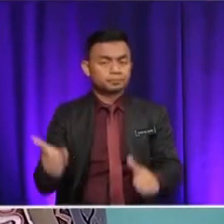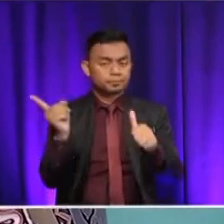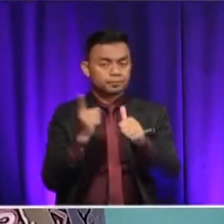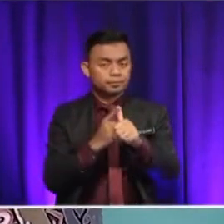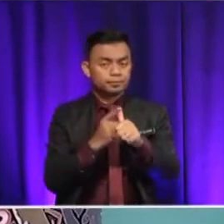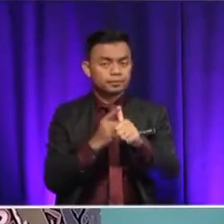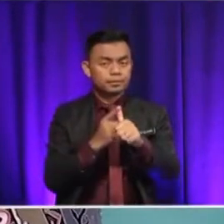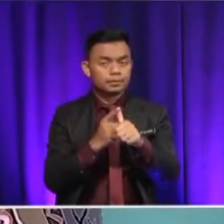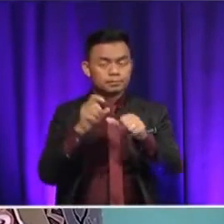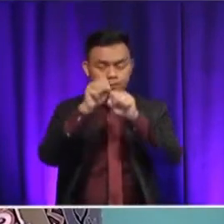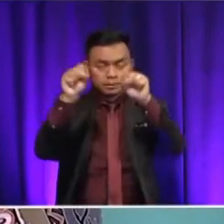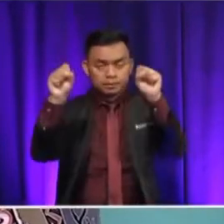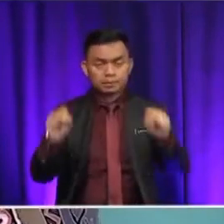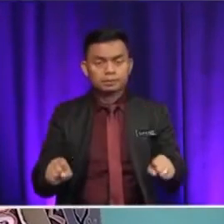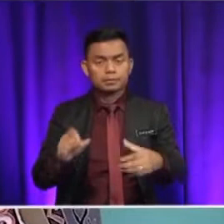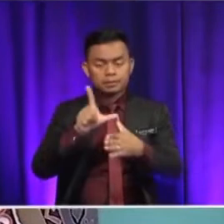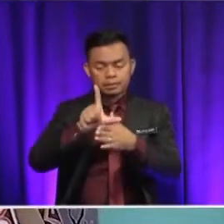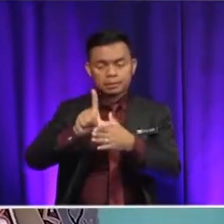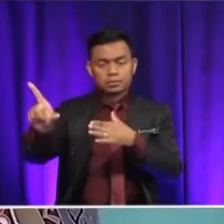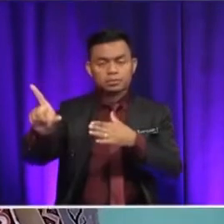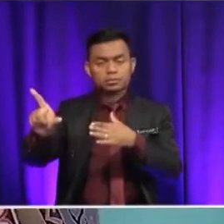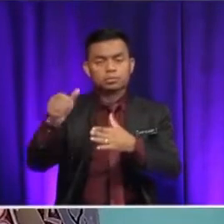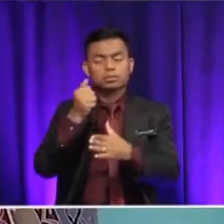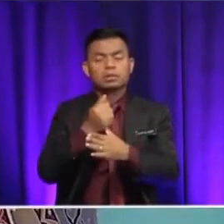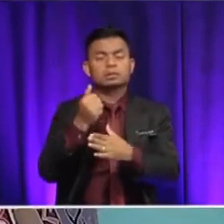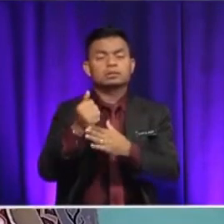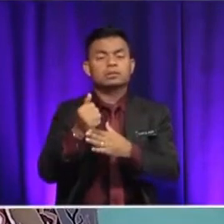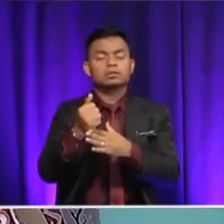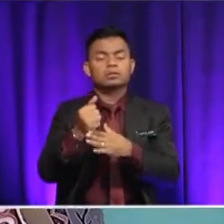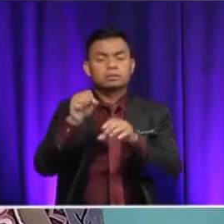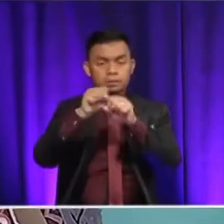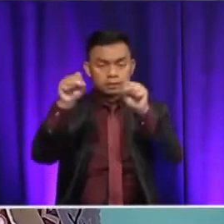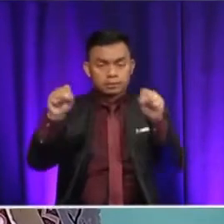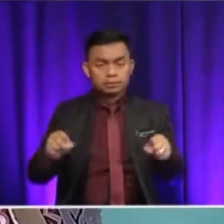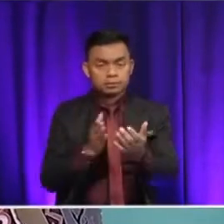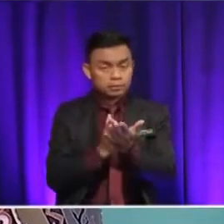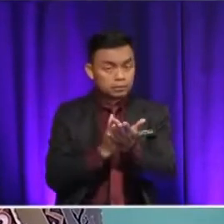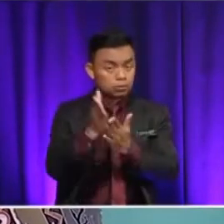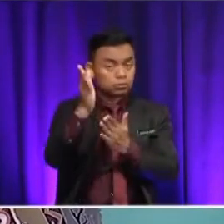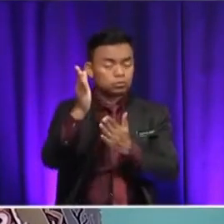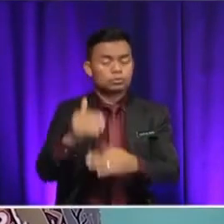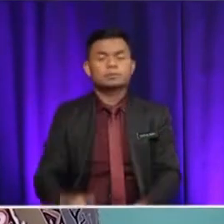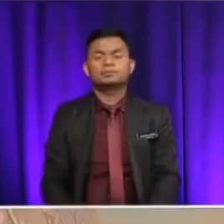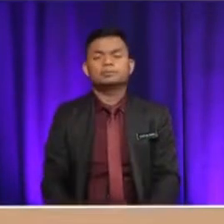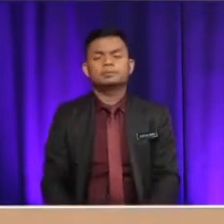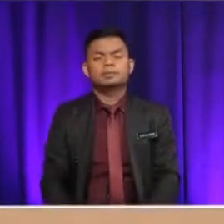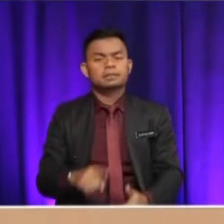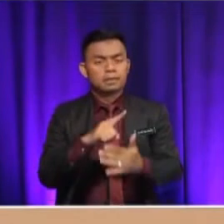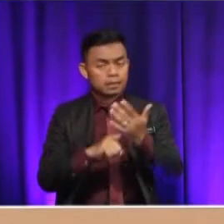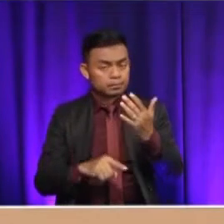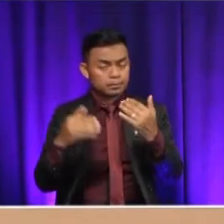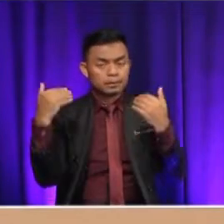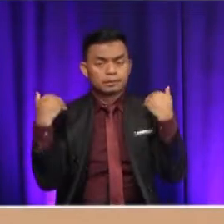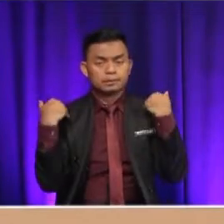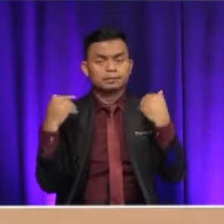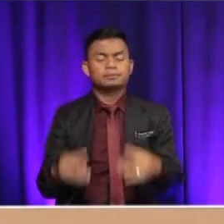adalah sistem langsung ataupun sistem terus, sistem direct. Okey, apa ada dalam sistem ni ya? Okey,